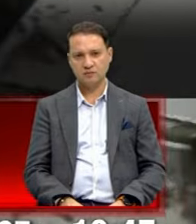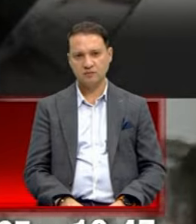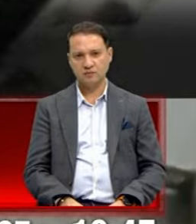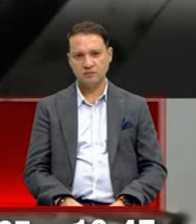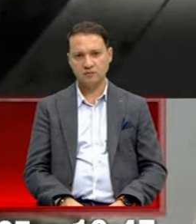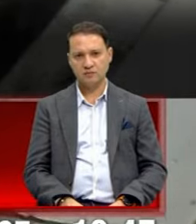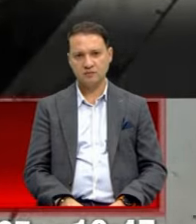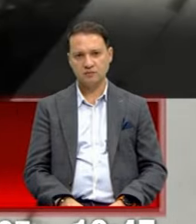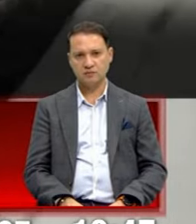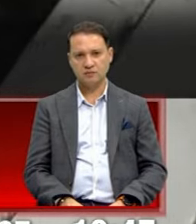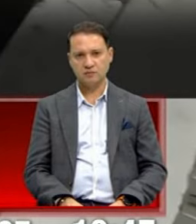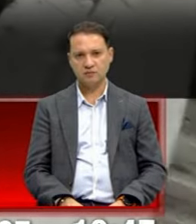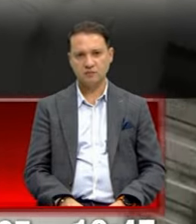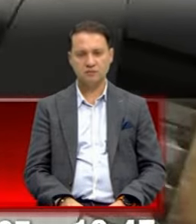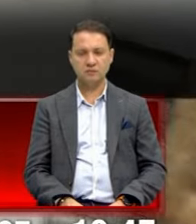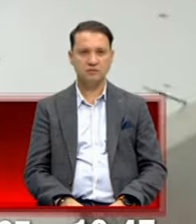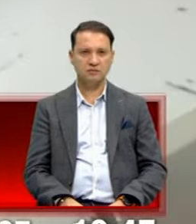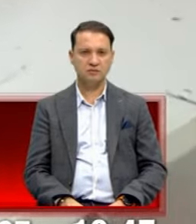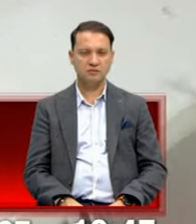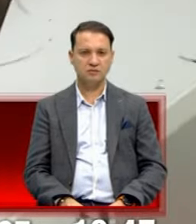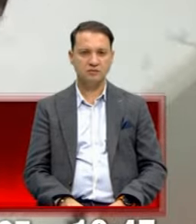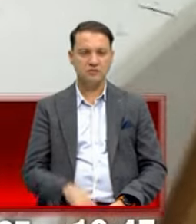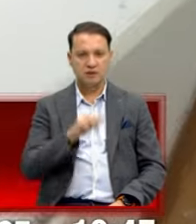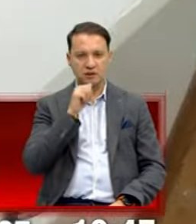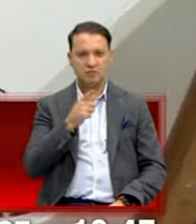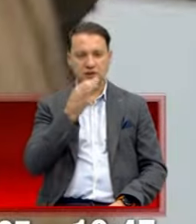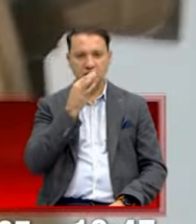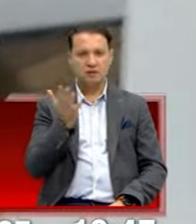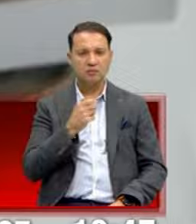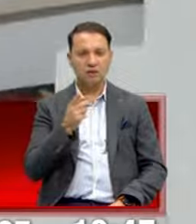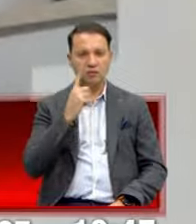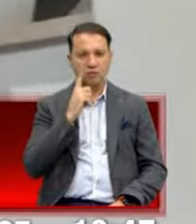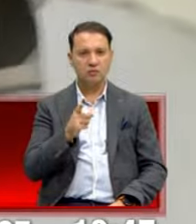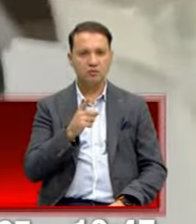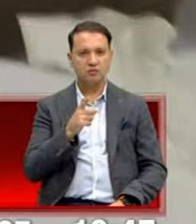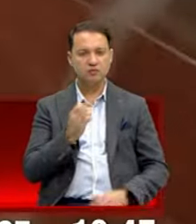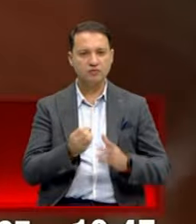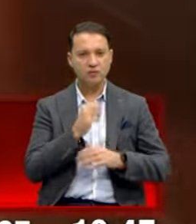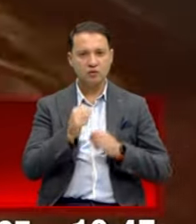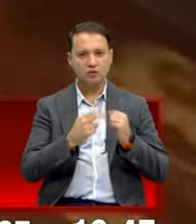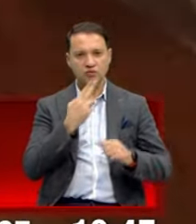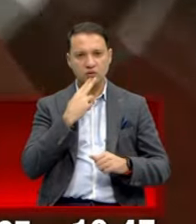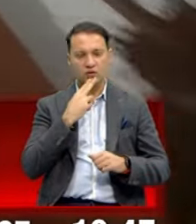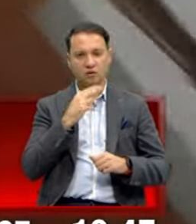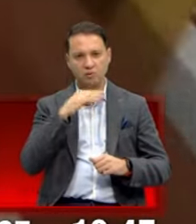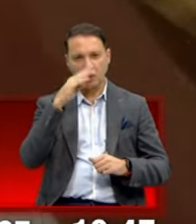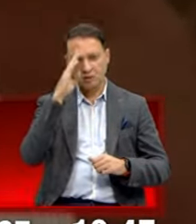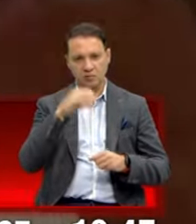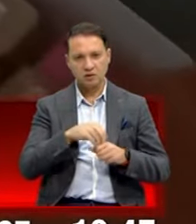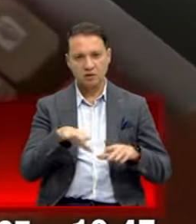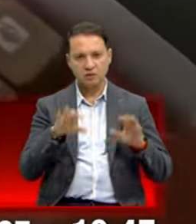Hijyenik ortam yok. Rezalet, gerçekten. Hiçbir izin alınmadığı ortaya çıktı. Üretici çikolataları bayram